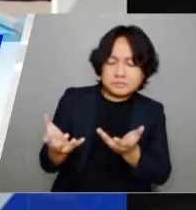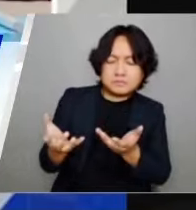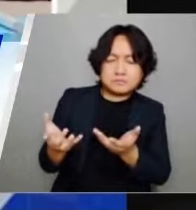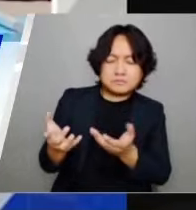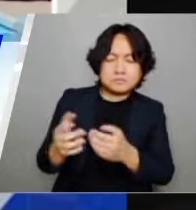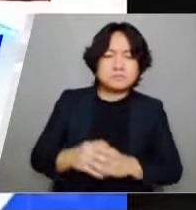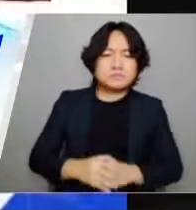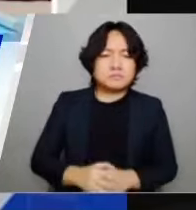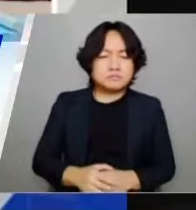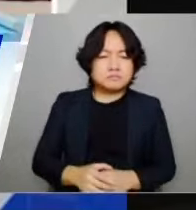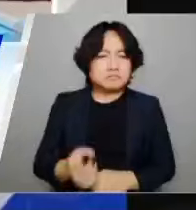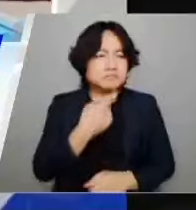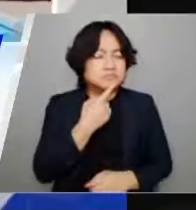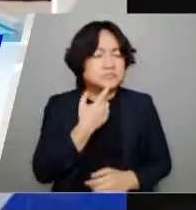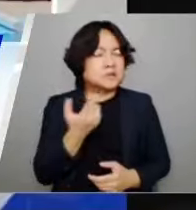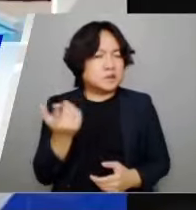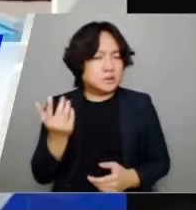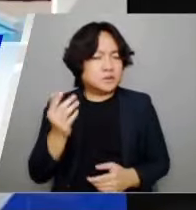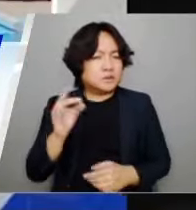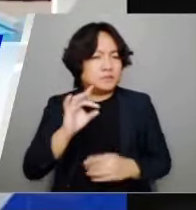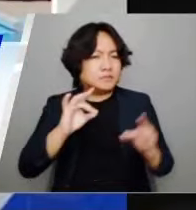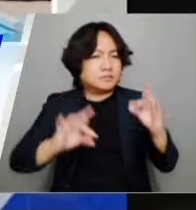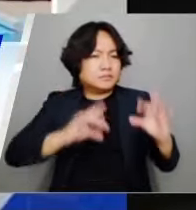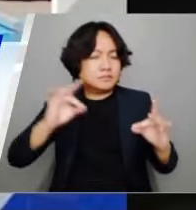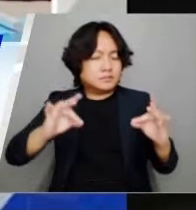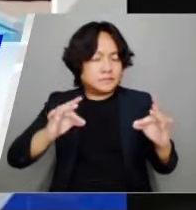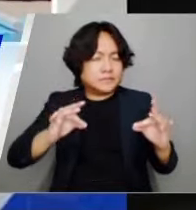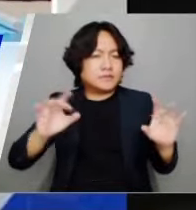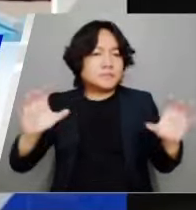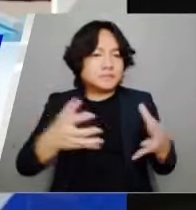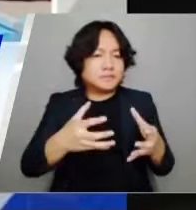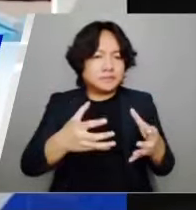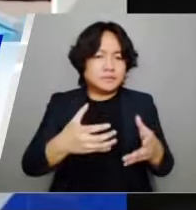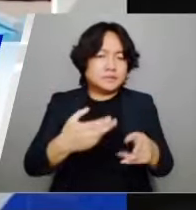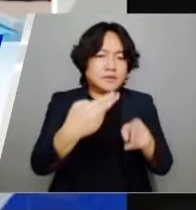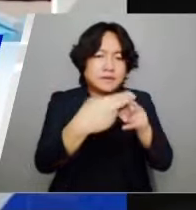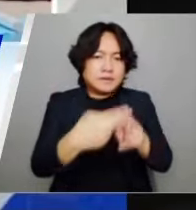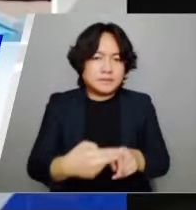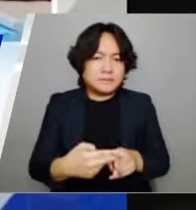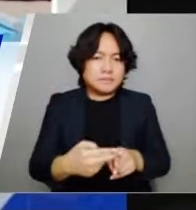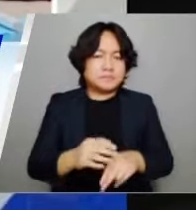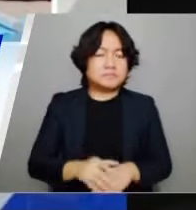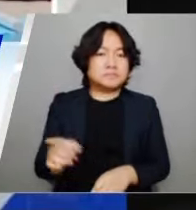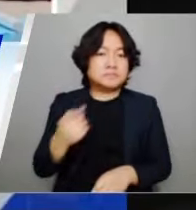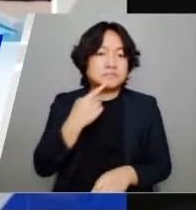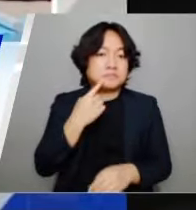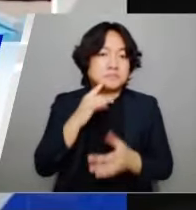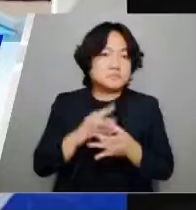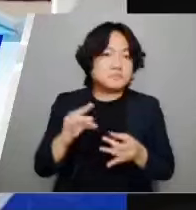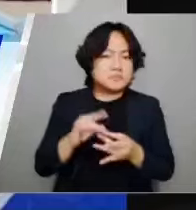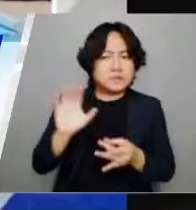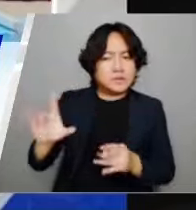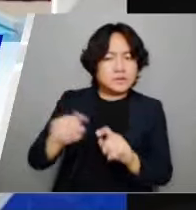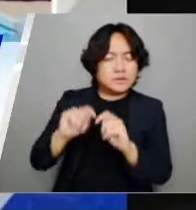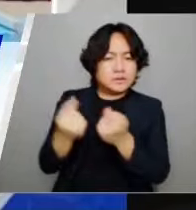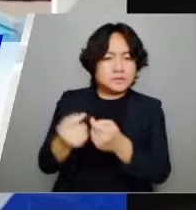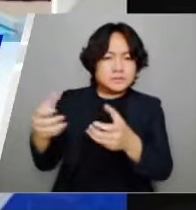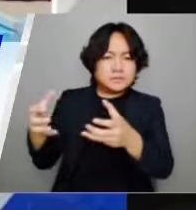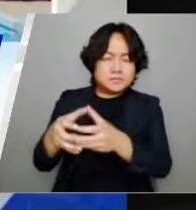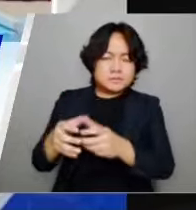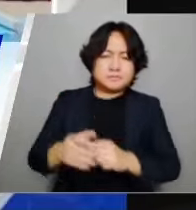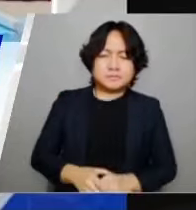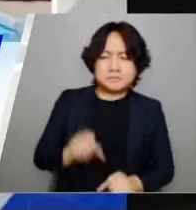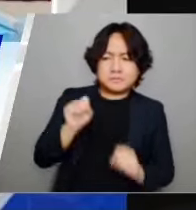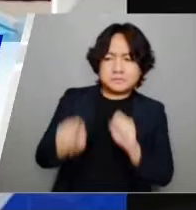niya mga kasama niya he said he's in the team sa pagdinig lumabas na isang major Kenneth